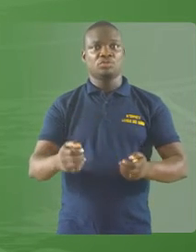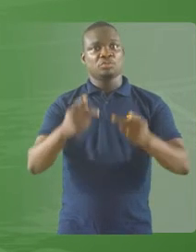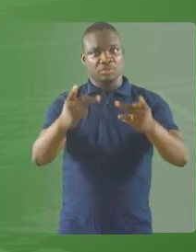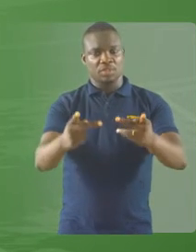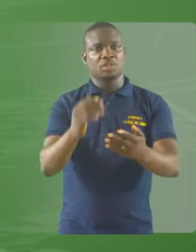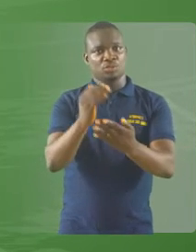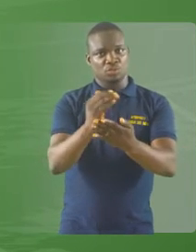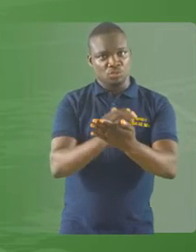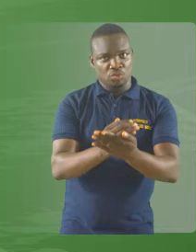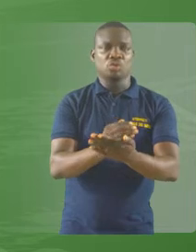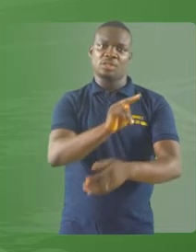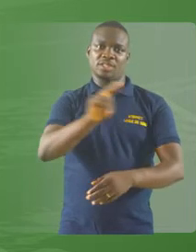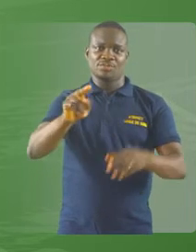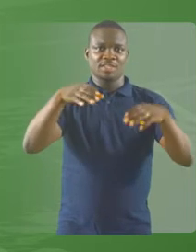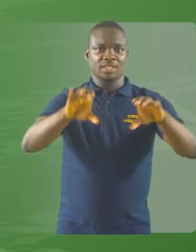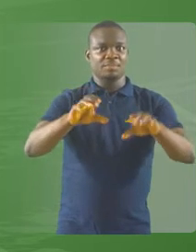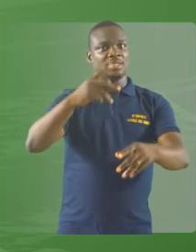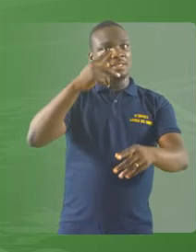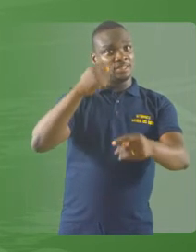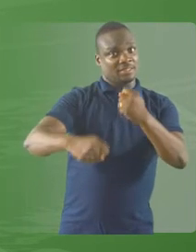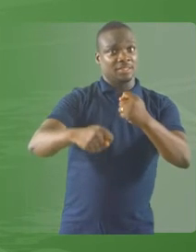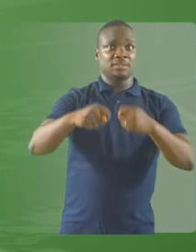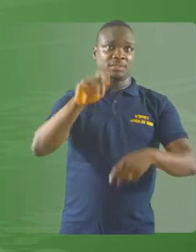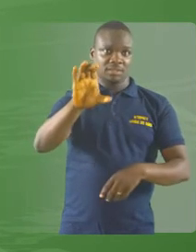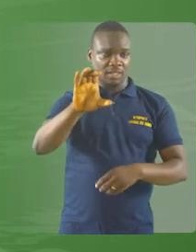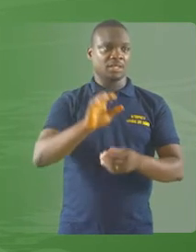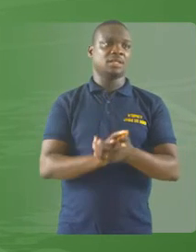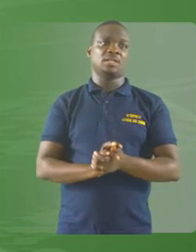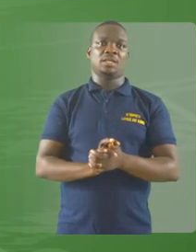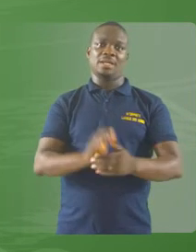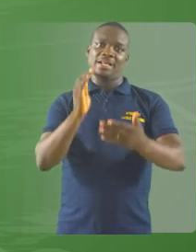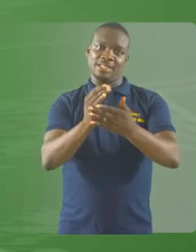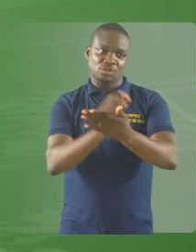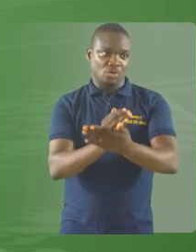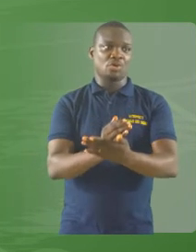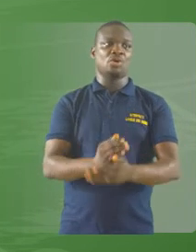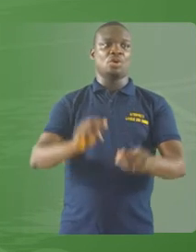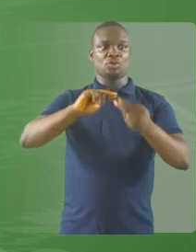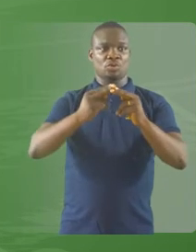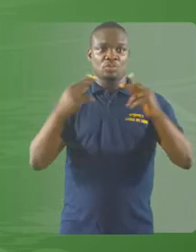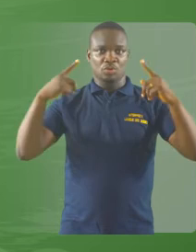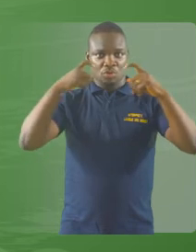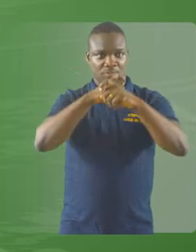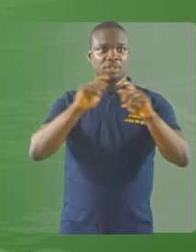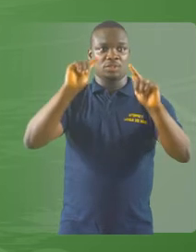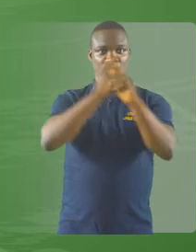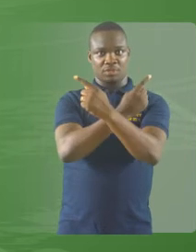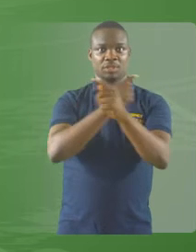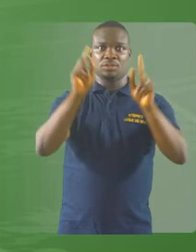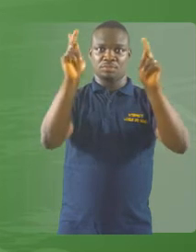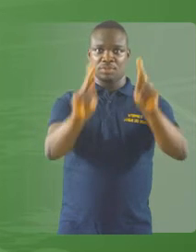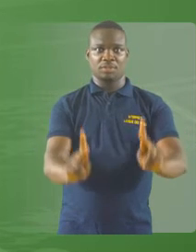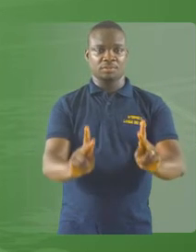aujourd'hui un cours de niveau terminal C sur la leçon nombres complexes et géométrie du